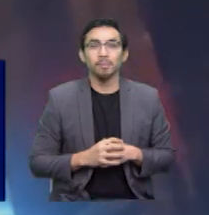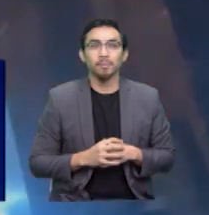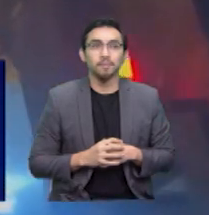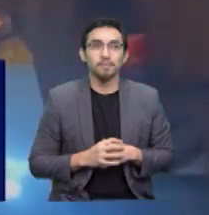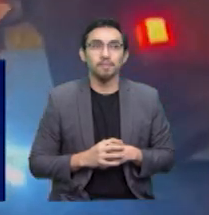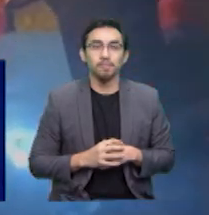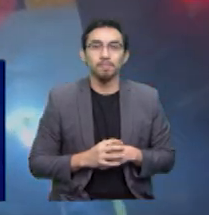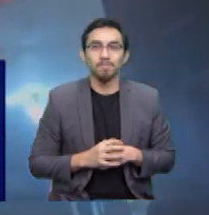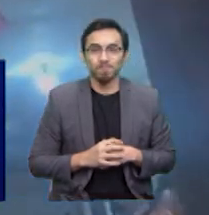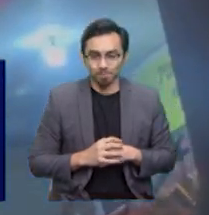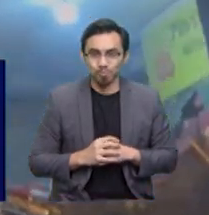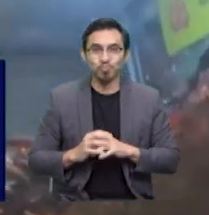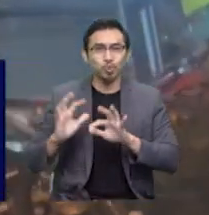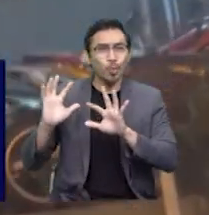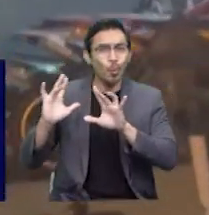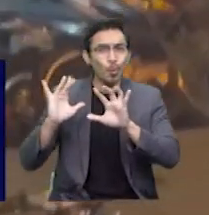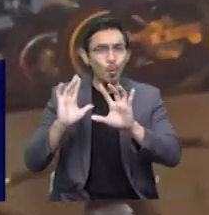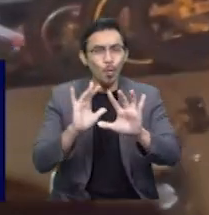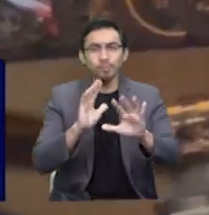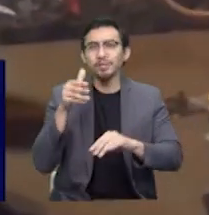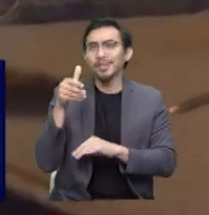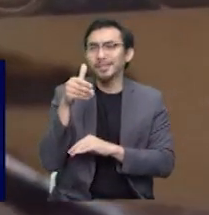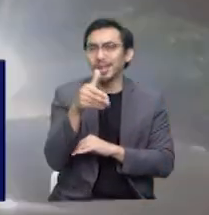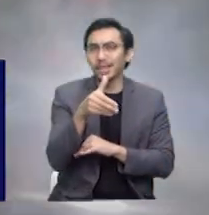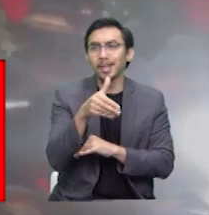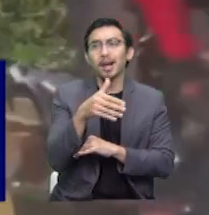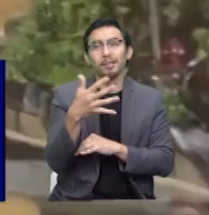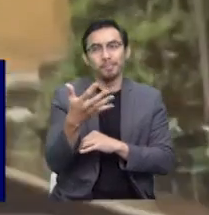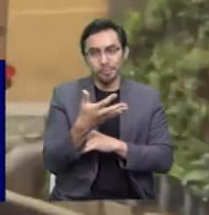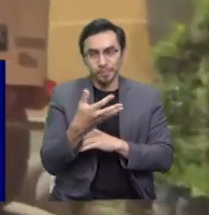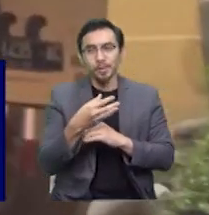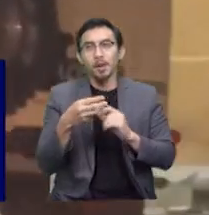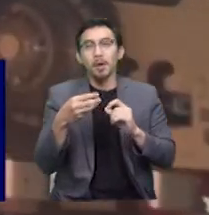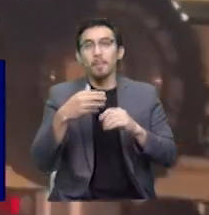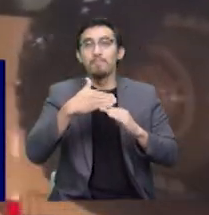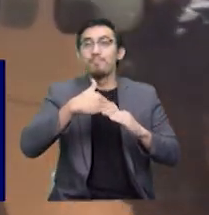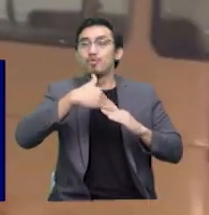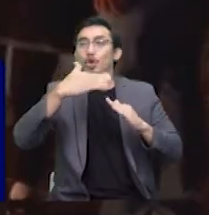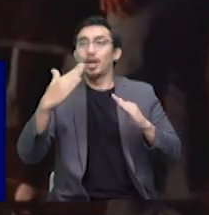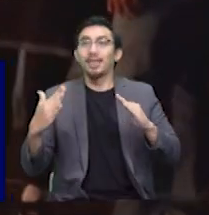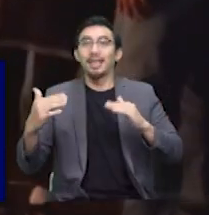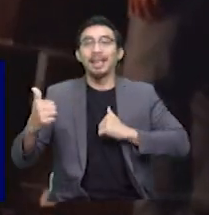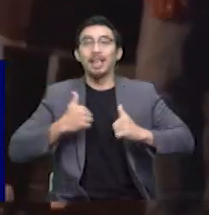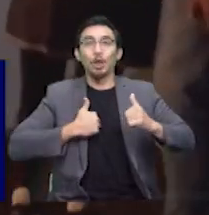Ribuan wisatawan mendatangi lokasi wisata Bukit King Kong di kawasan Gunung Bromo sejak pagi dini hari.